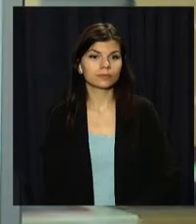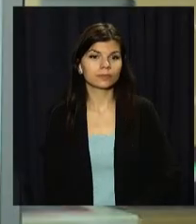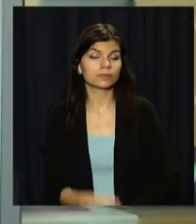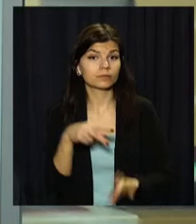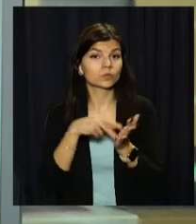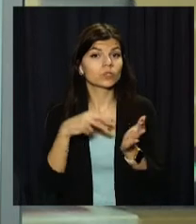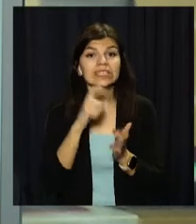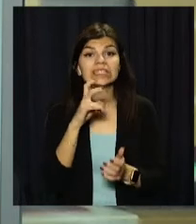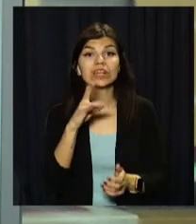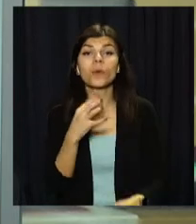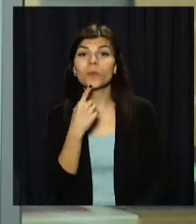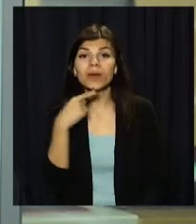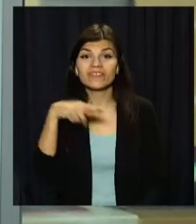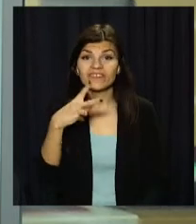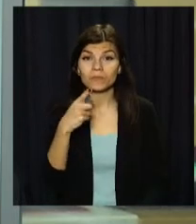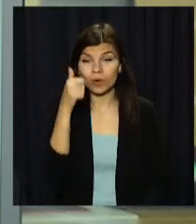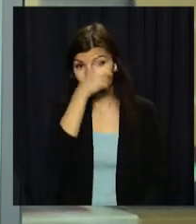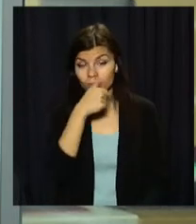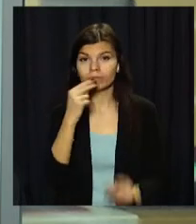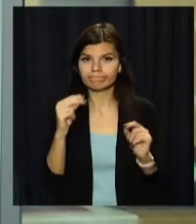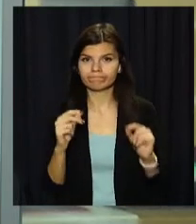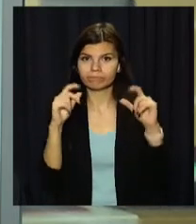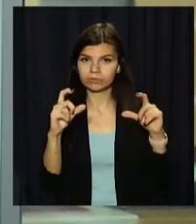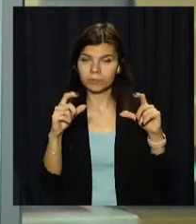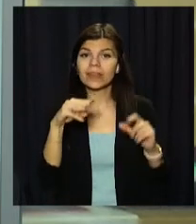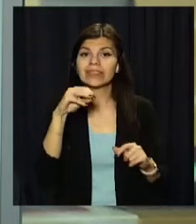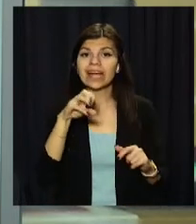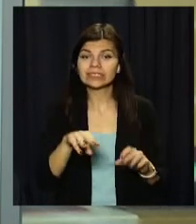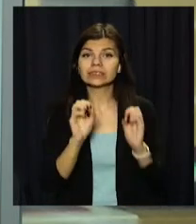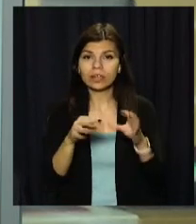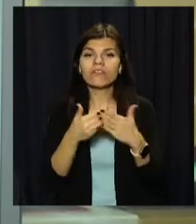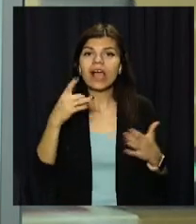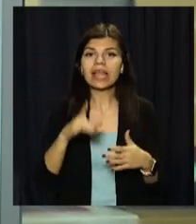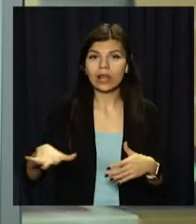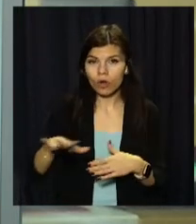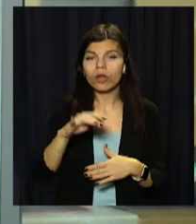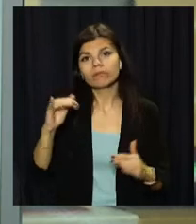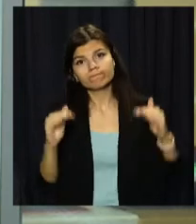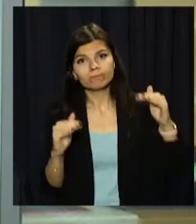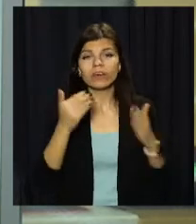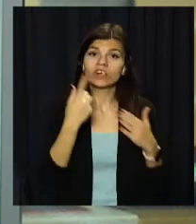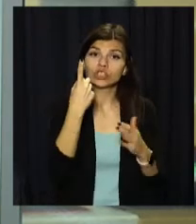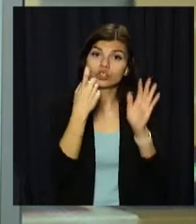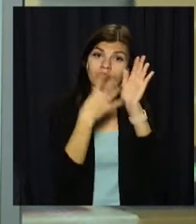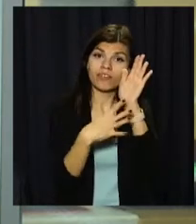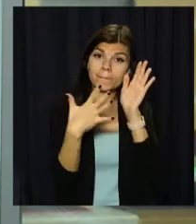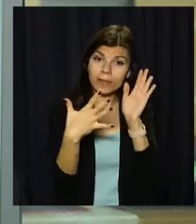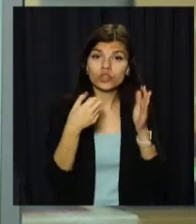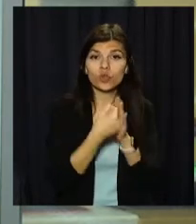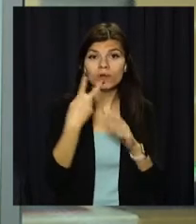Вартість пробного ЗНО у 2021-му зросте. Ціна тесту залежатиме від регіону та коливатиметься від 195